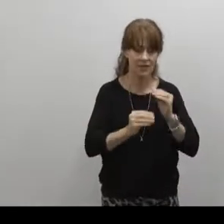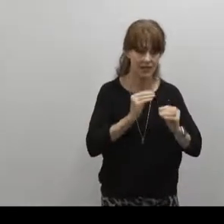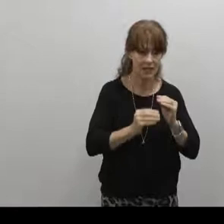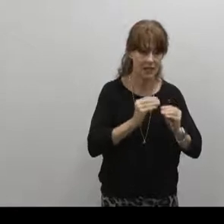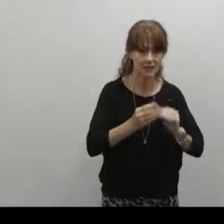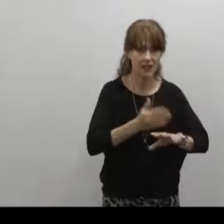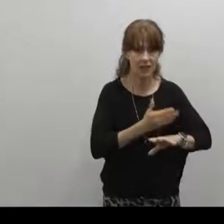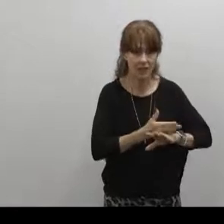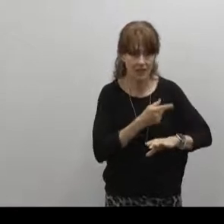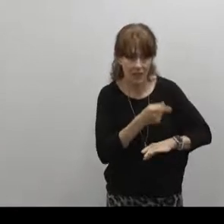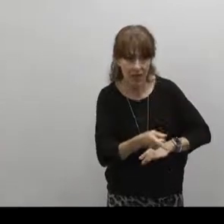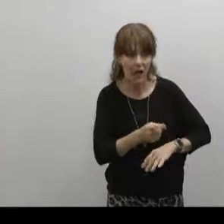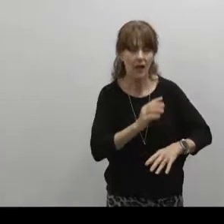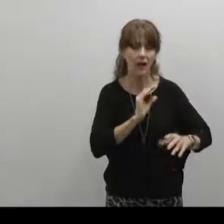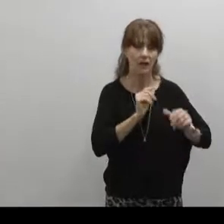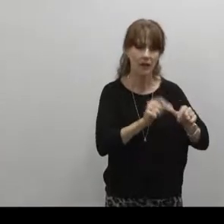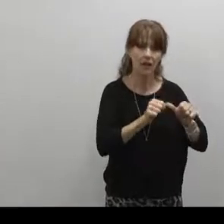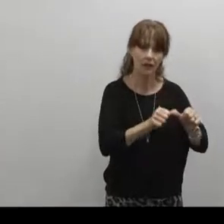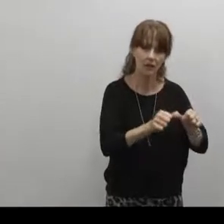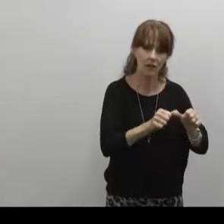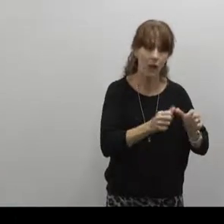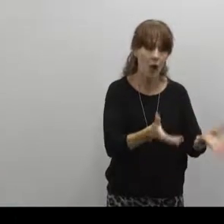xong